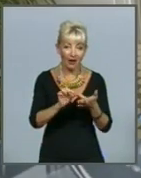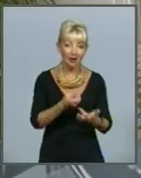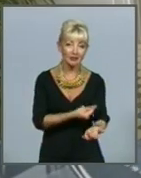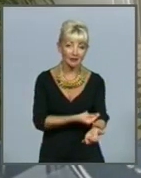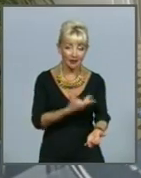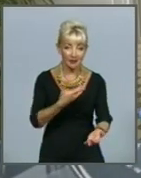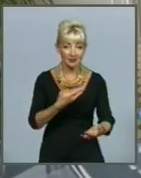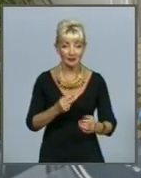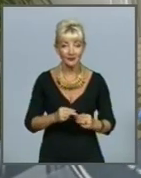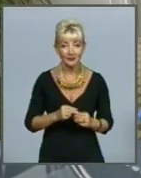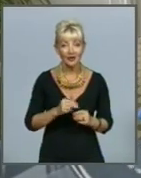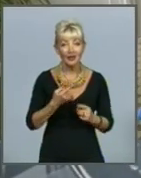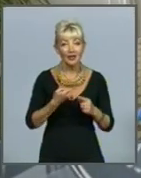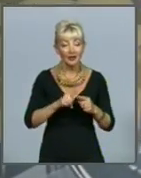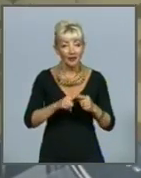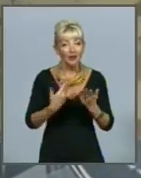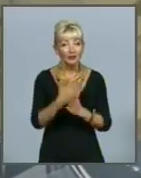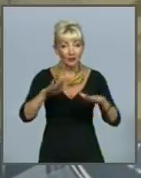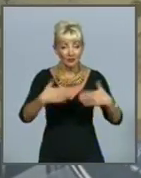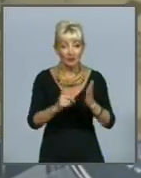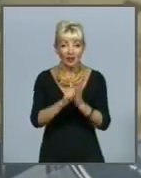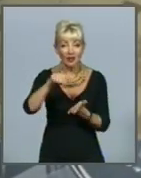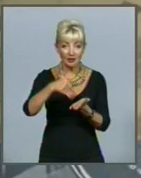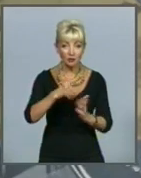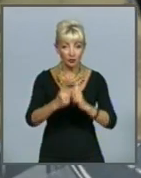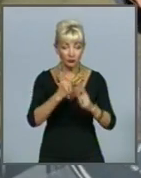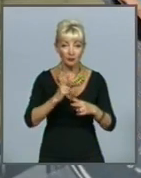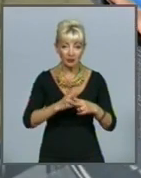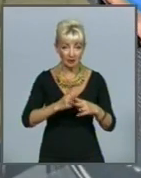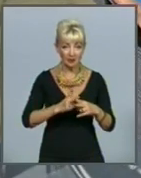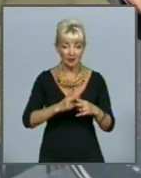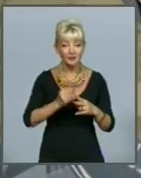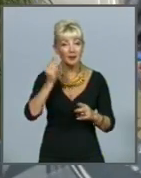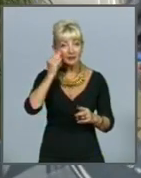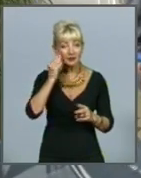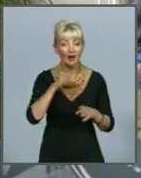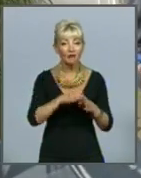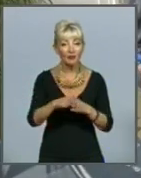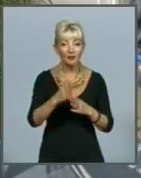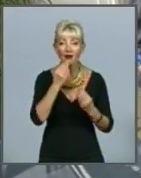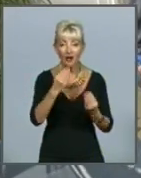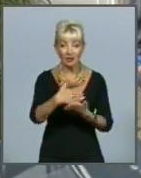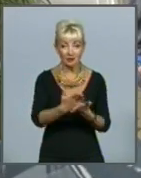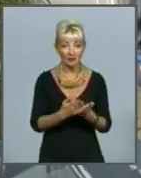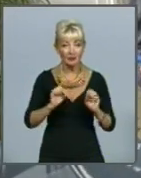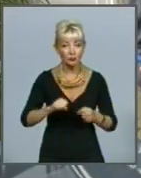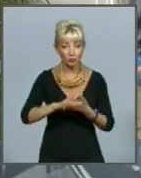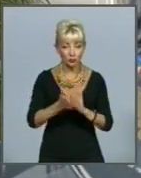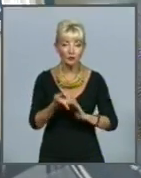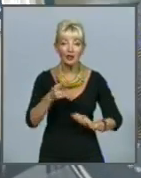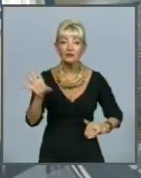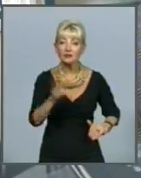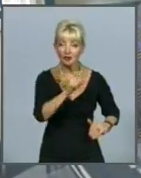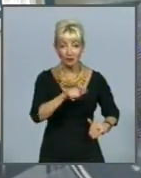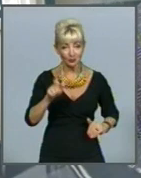ці новації запровадили у рамках міської реформи медицини. Мета – зробити якісний сервіс та доступні умови для всіх пацієнтів без